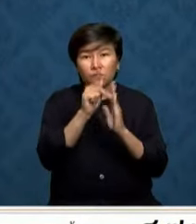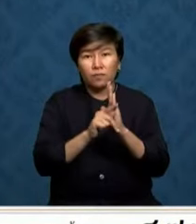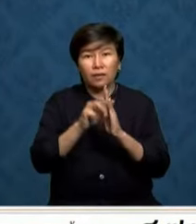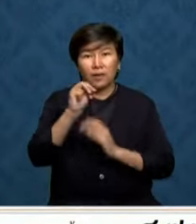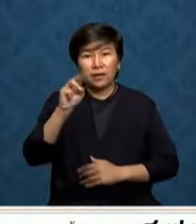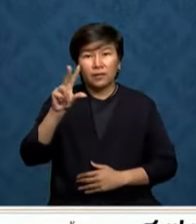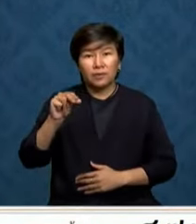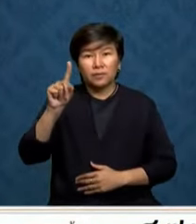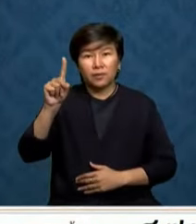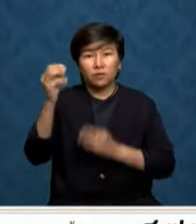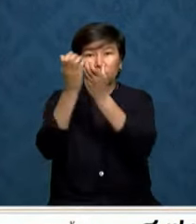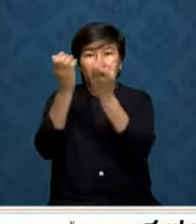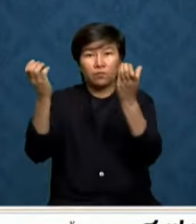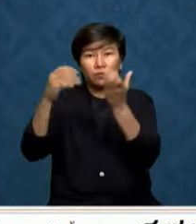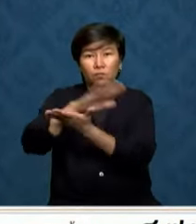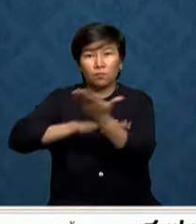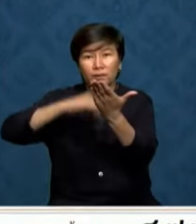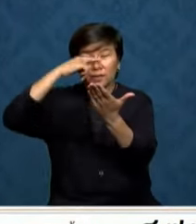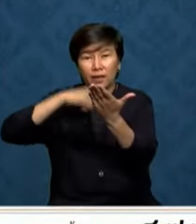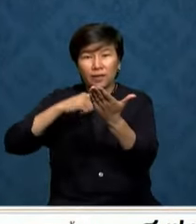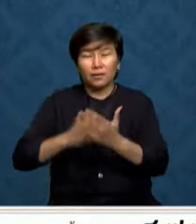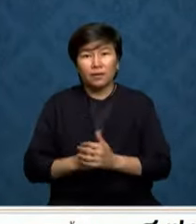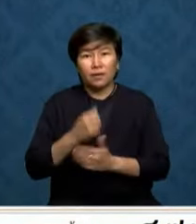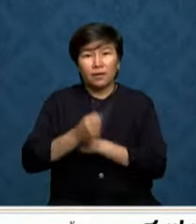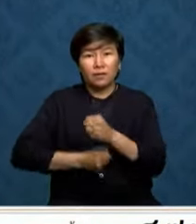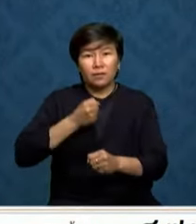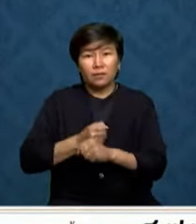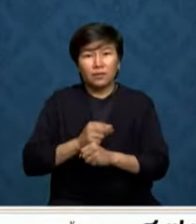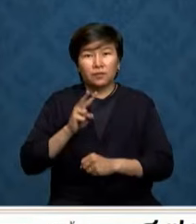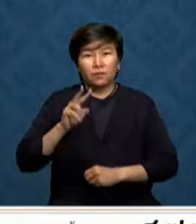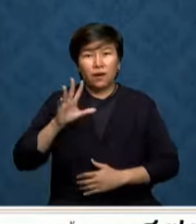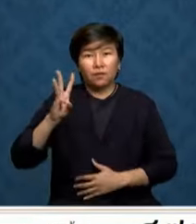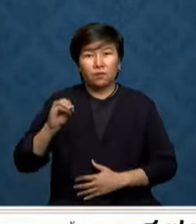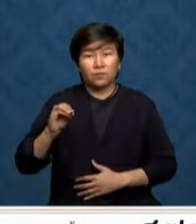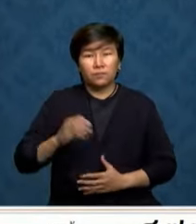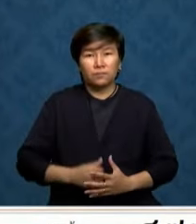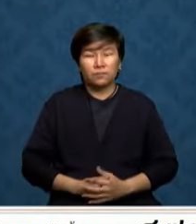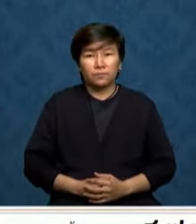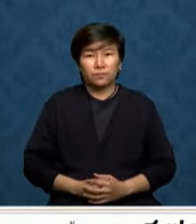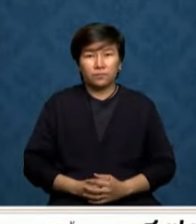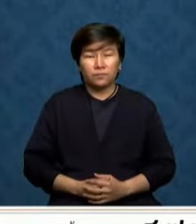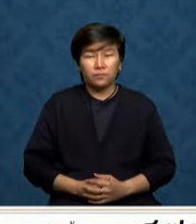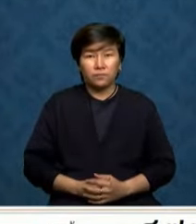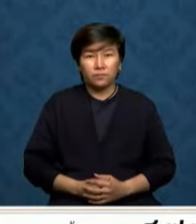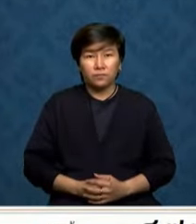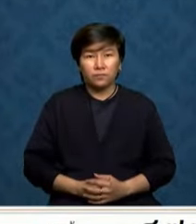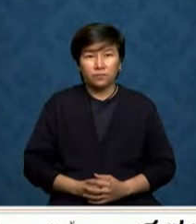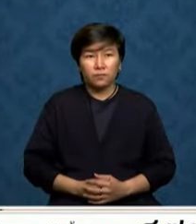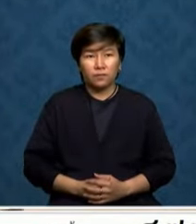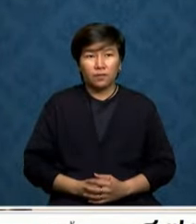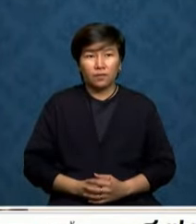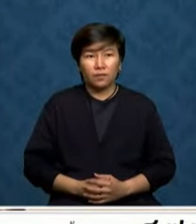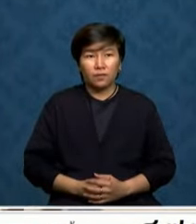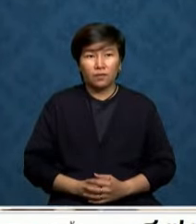31ของรัฐธรรมนูญแห่งราชอาณาจักรไทยพุทธศักราช2560ฉบับนี้ว่า